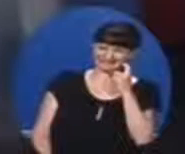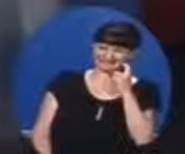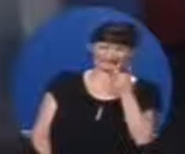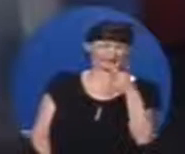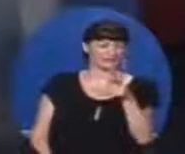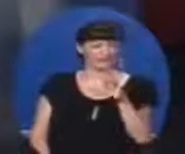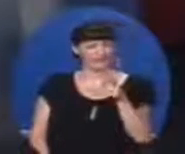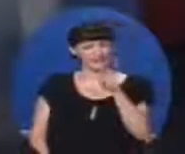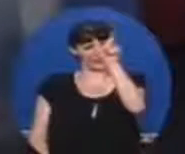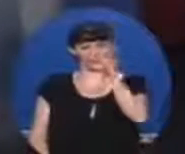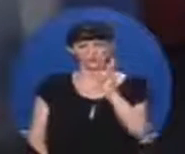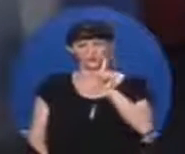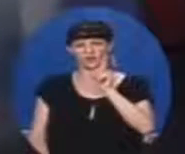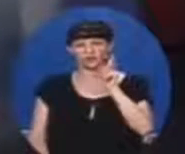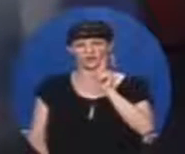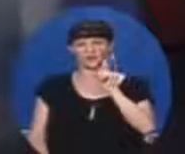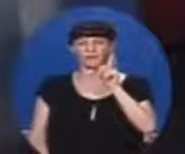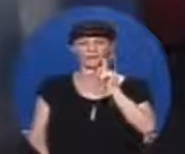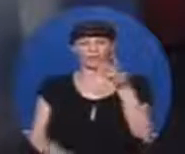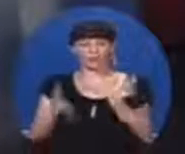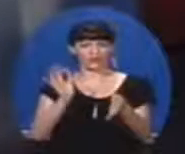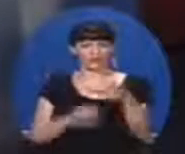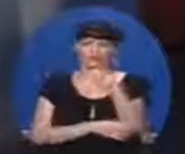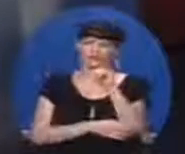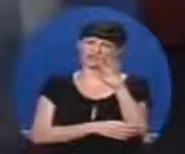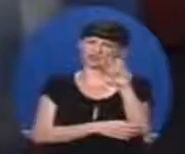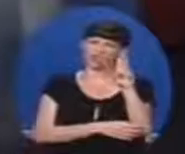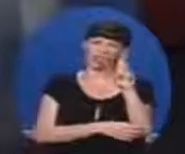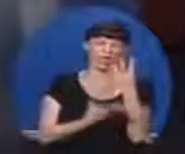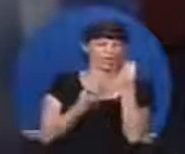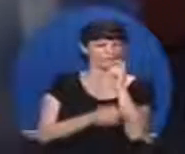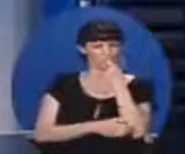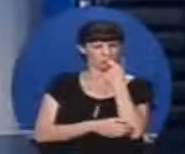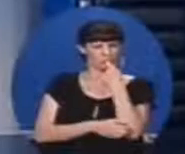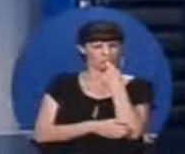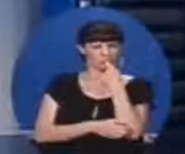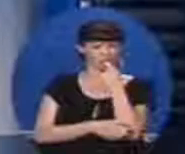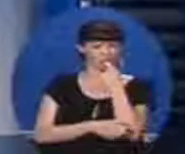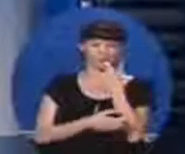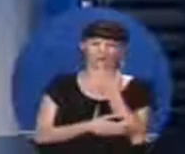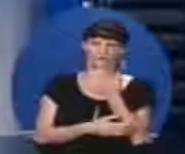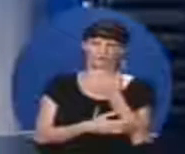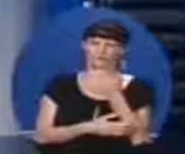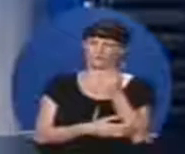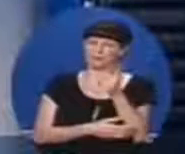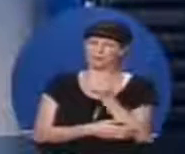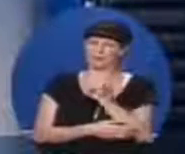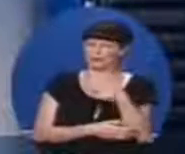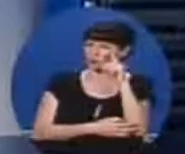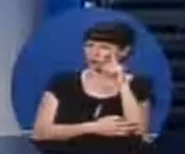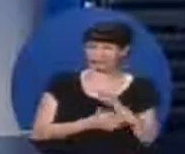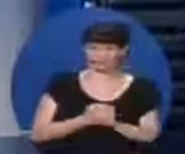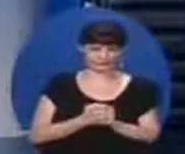אומרת, אנחנו, הנסתר פה רב על הנגלה. אבל זה כן, זה מעיד, אני חושב מחשבה, תגיד, משטרת ישראל, אתה יודע, אחד המדדים תמיד אומרים